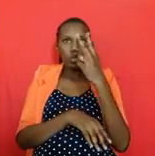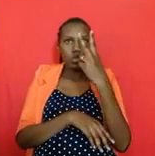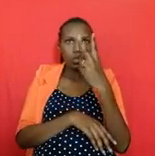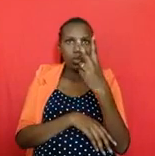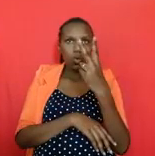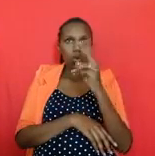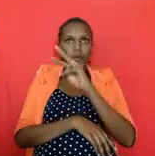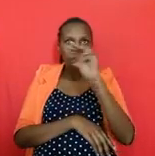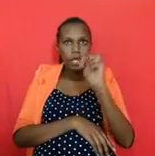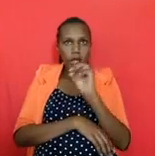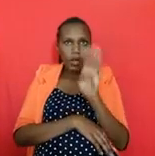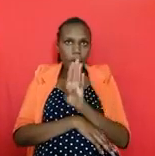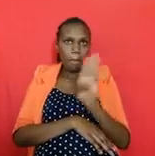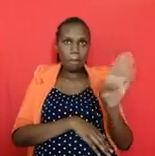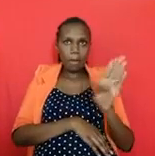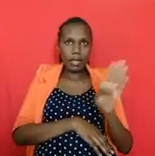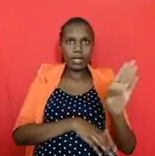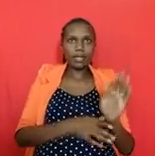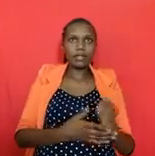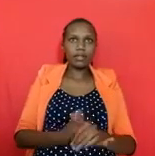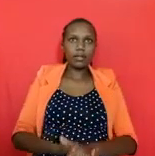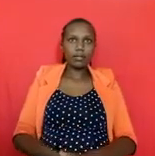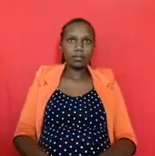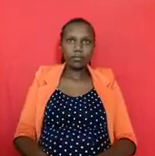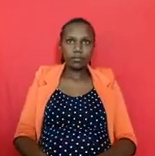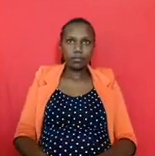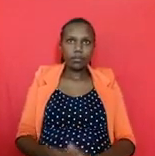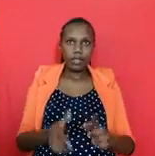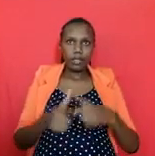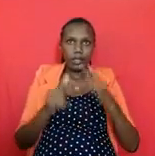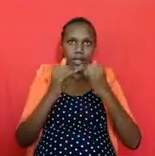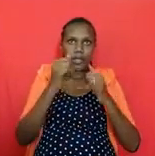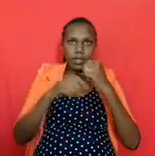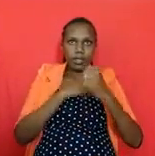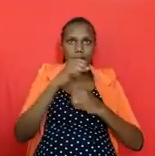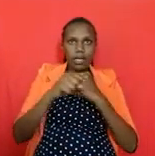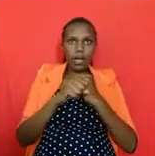101 na 2 mwaka-inĩ ũcio ũngĩ ciarĩ milioni